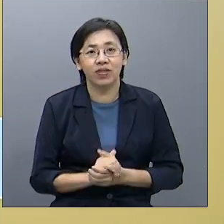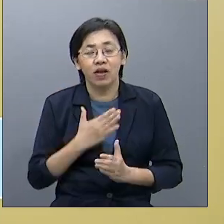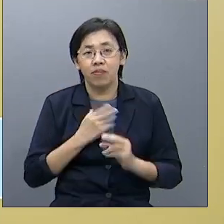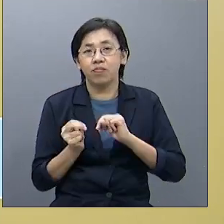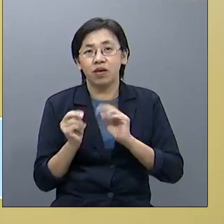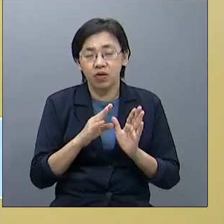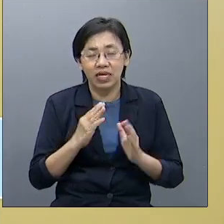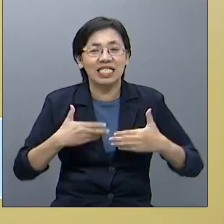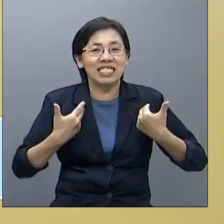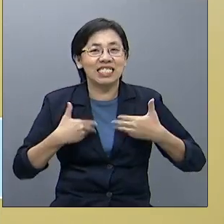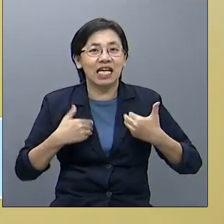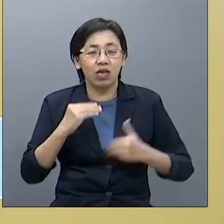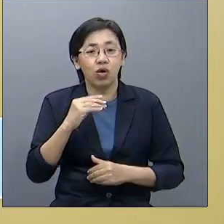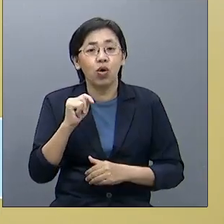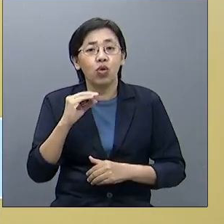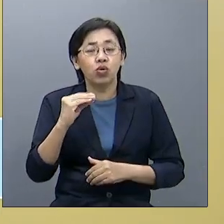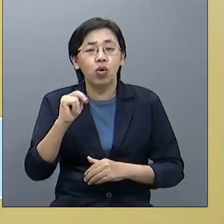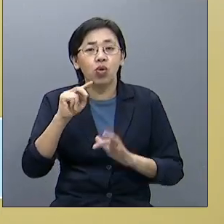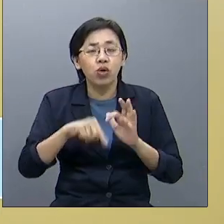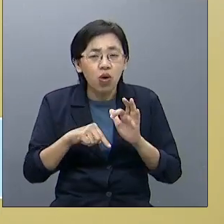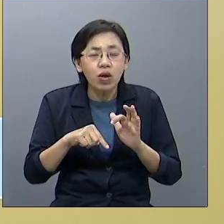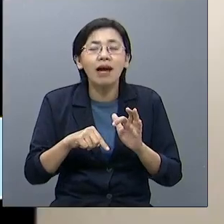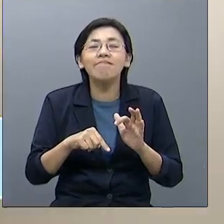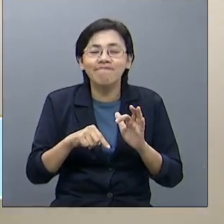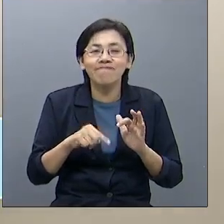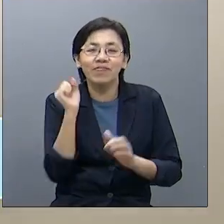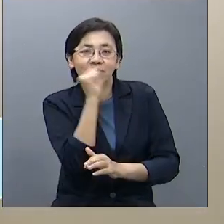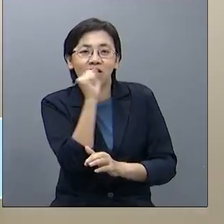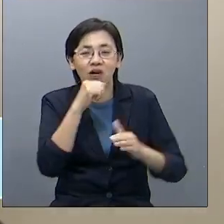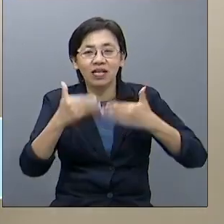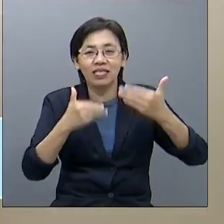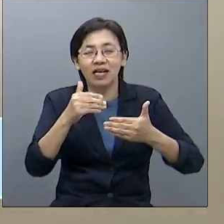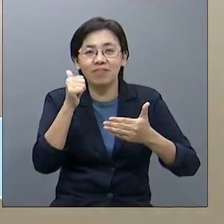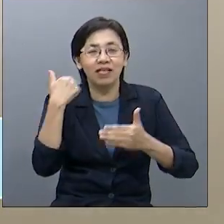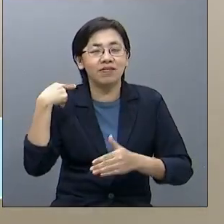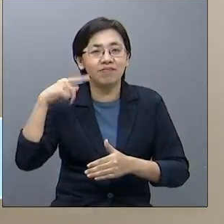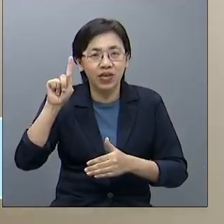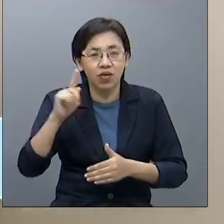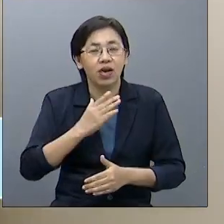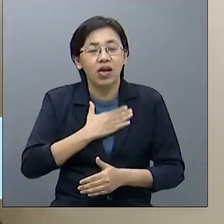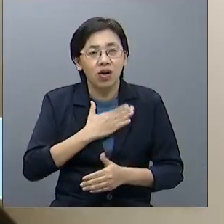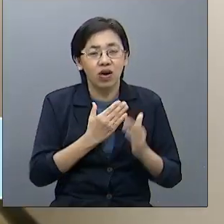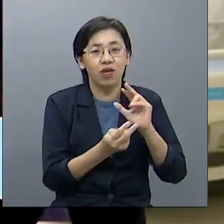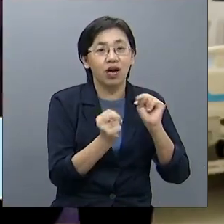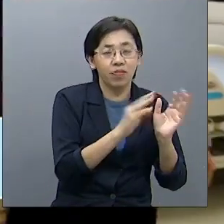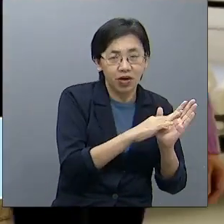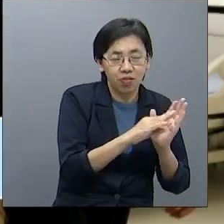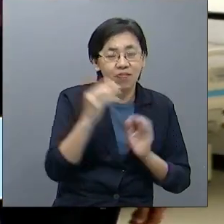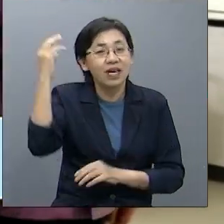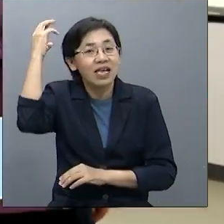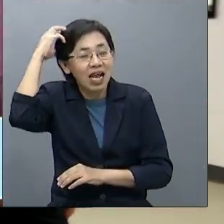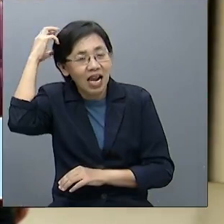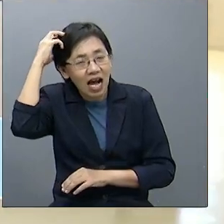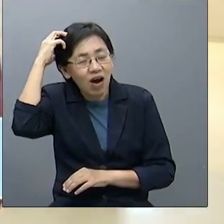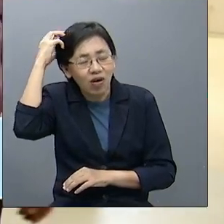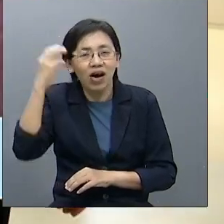นะครับที่ได้จัดกิจกรรมดีๆซึ่งเป็นกิจกรรมสาธารณประโยชน์ครับทางจังหวัดนครพนมกับแขวงคำม่วงครับหวังเป็นอย่างยิ่งครับว่าคุณโตโ